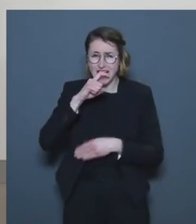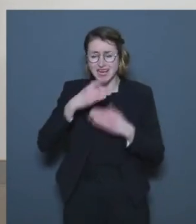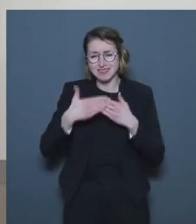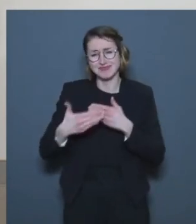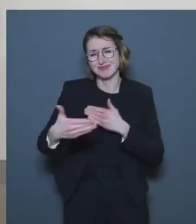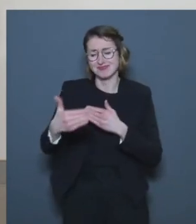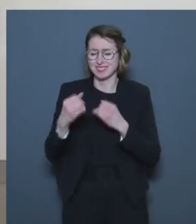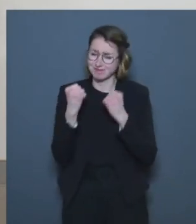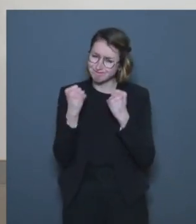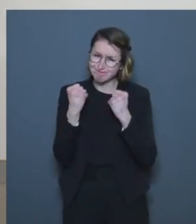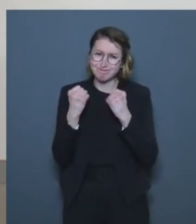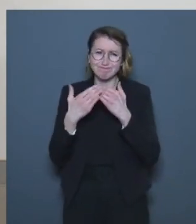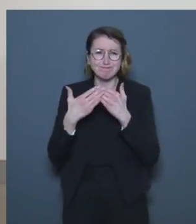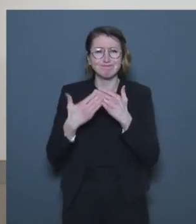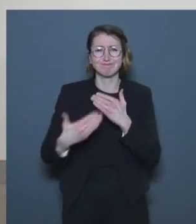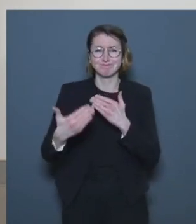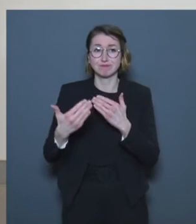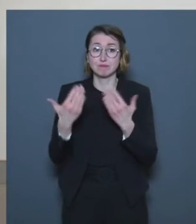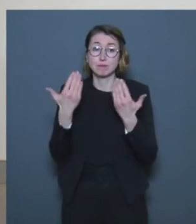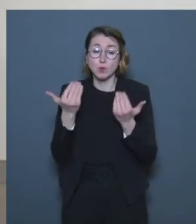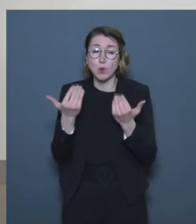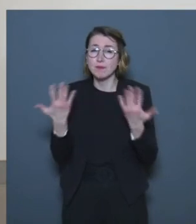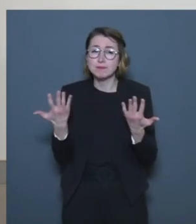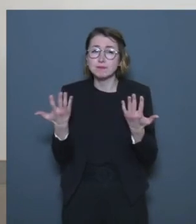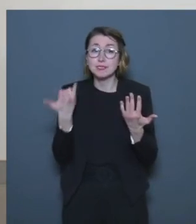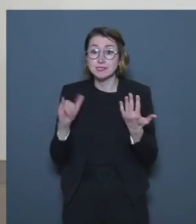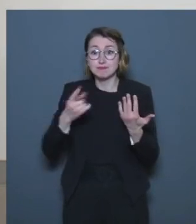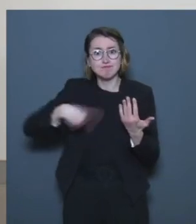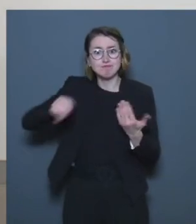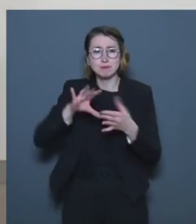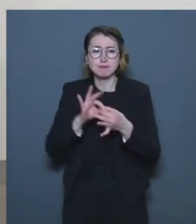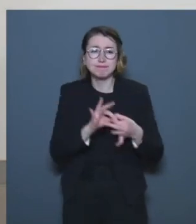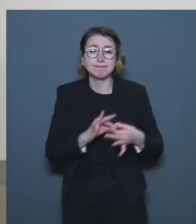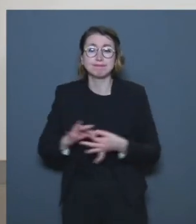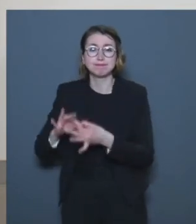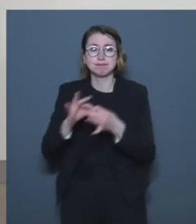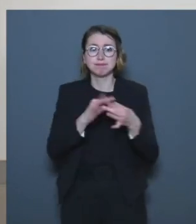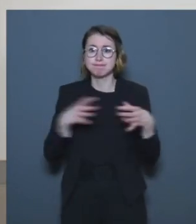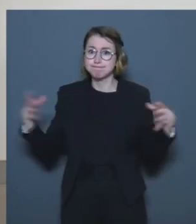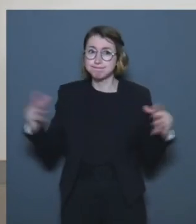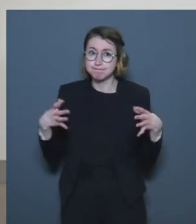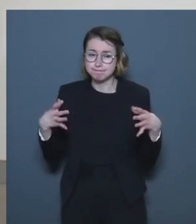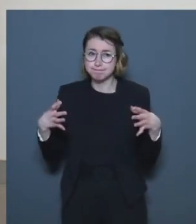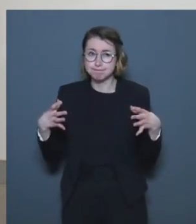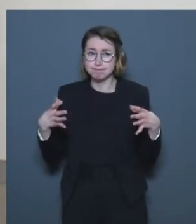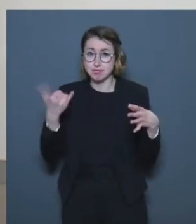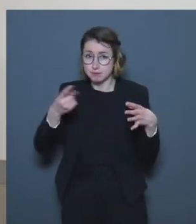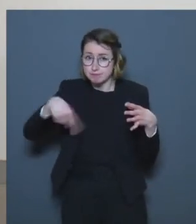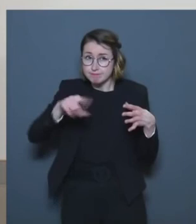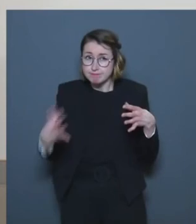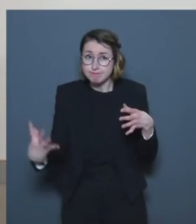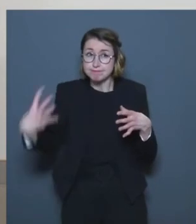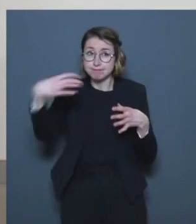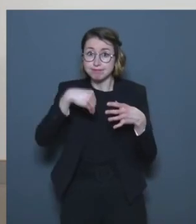parce que si nous unissons nos forces, on voit la lumière à la fin du